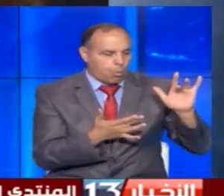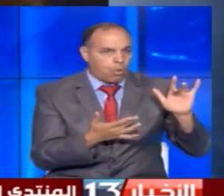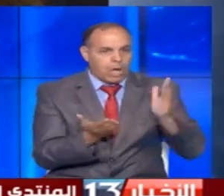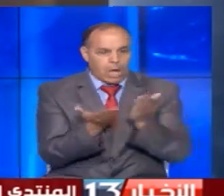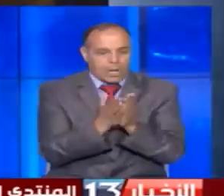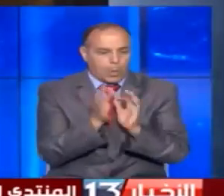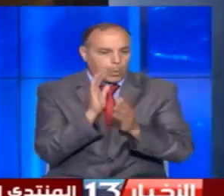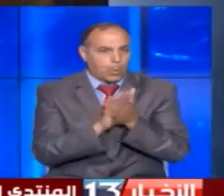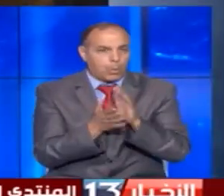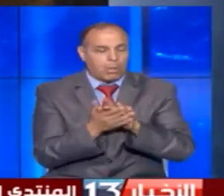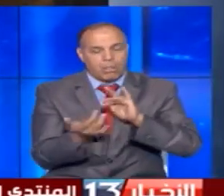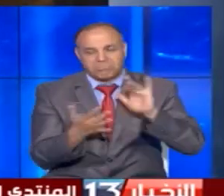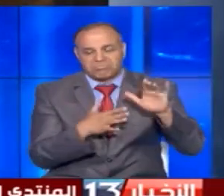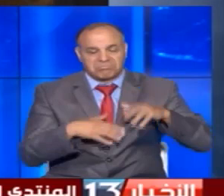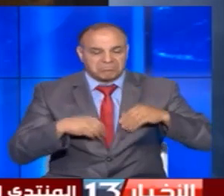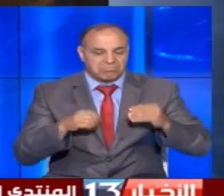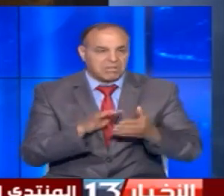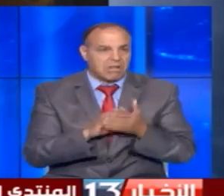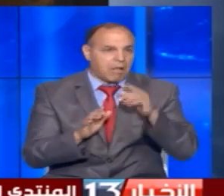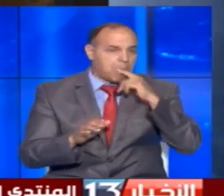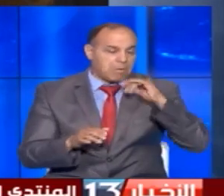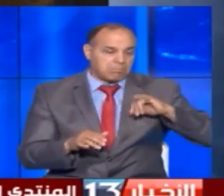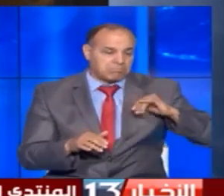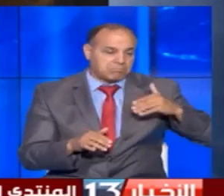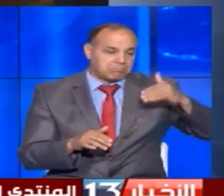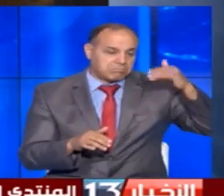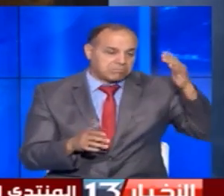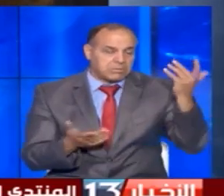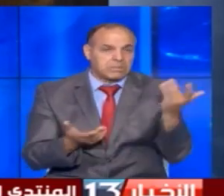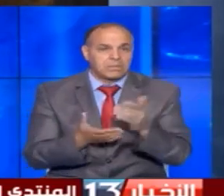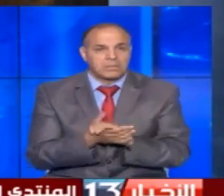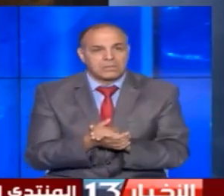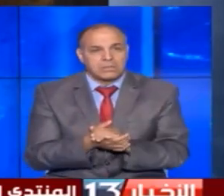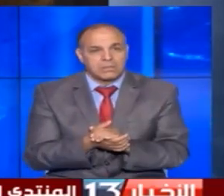يعني على عمر المتقدم اه